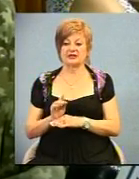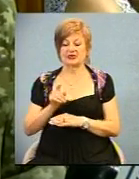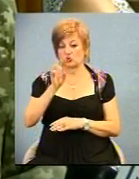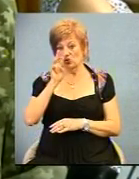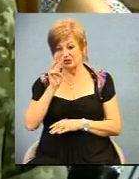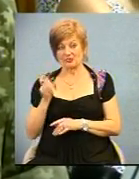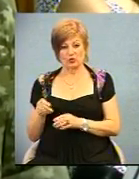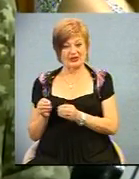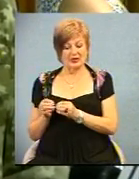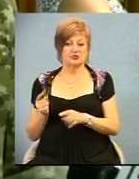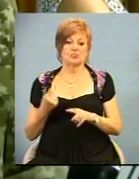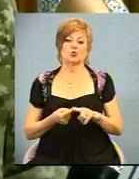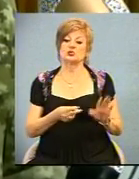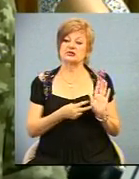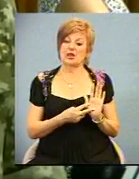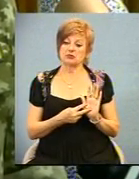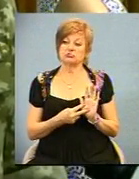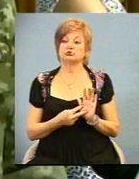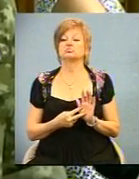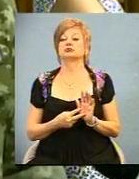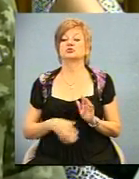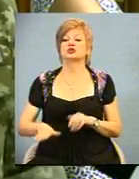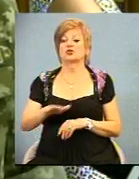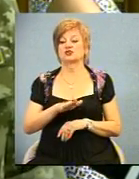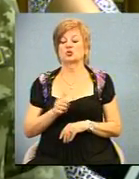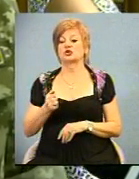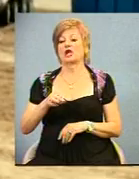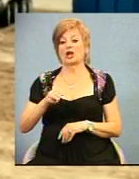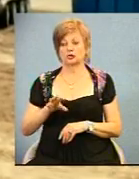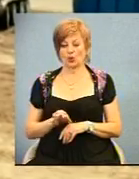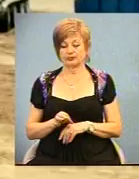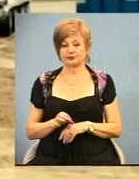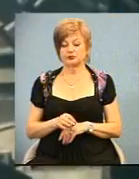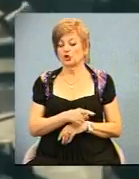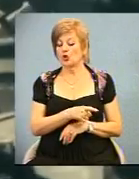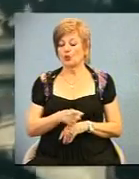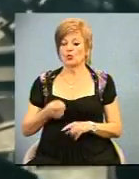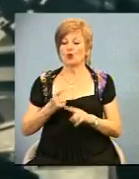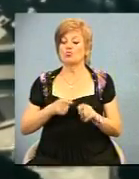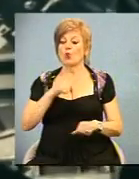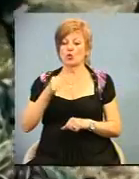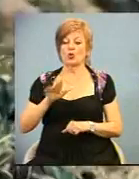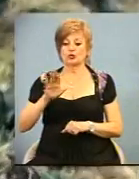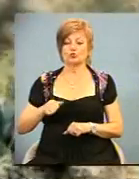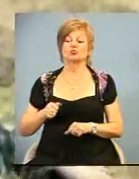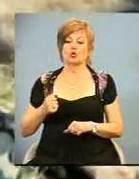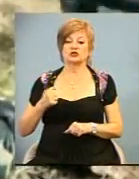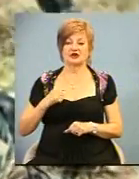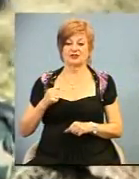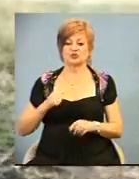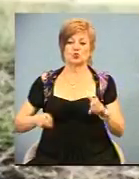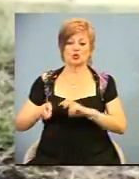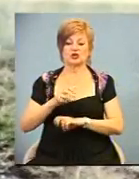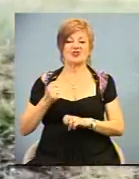заробітної платні, які отримує в зоні антитерористичної операції. Протягом останнього півріччя після військових ярмарків вакансій до